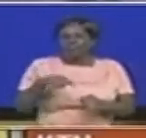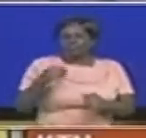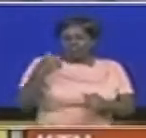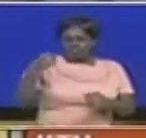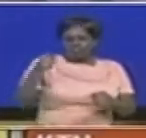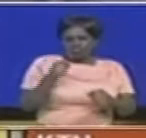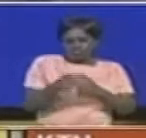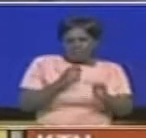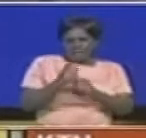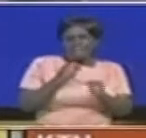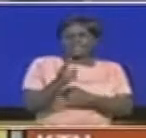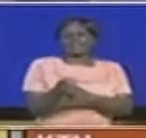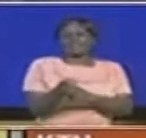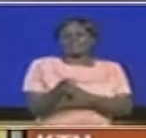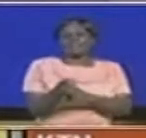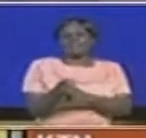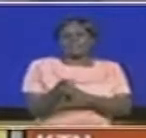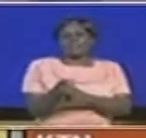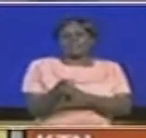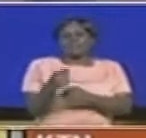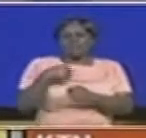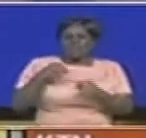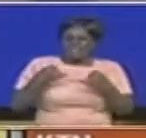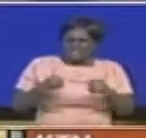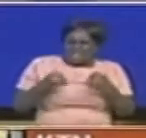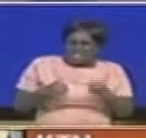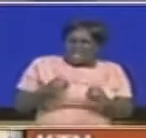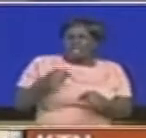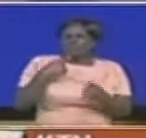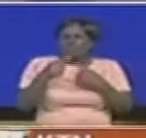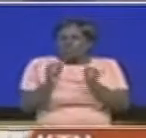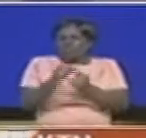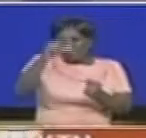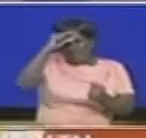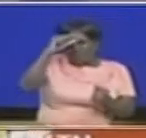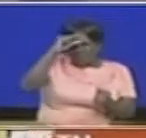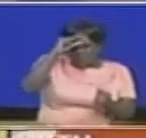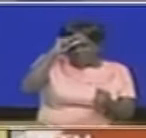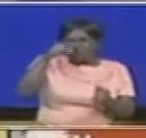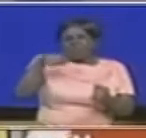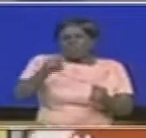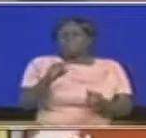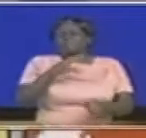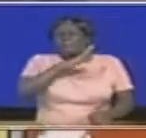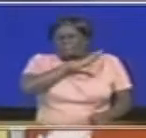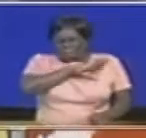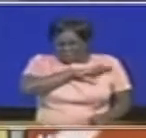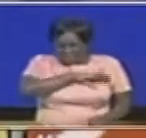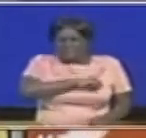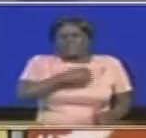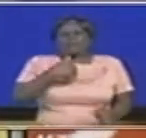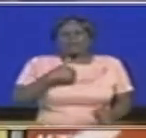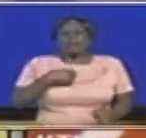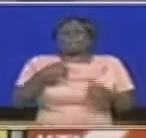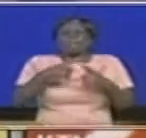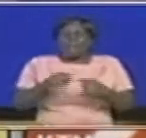walioshambulia hapo jana wakarudi. Tumejaribu kuongelesha serikali, tumejaribu kulia kwa serikali, tumekuwa watulifu na sasa tumekuwa